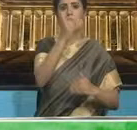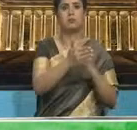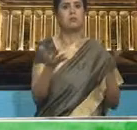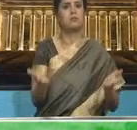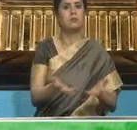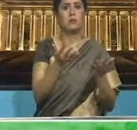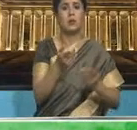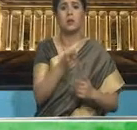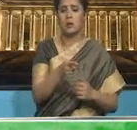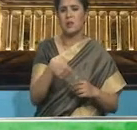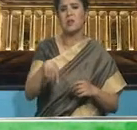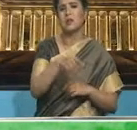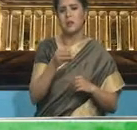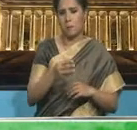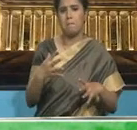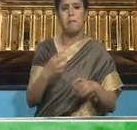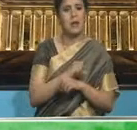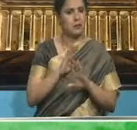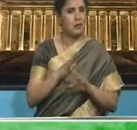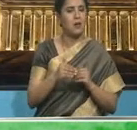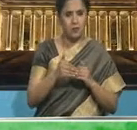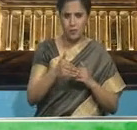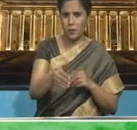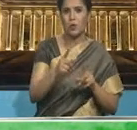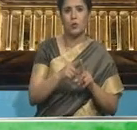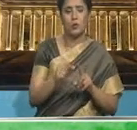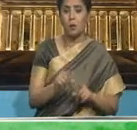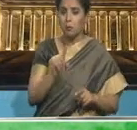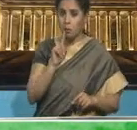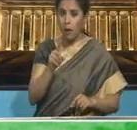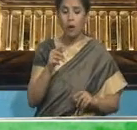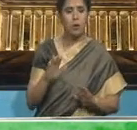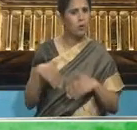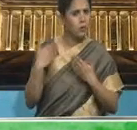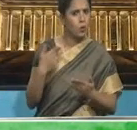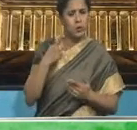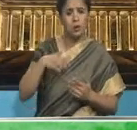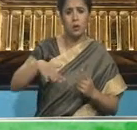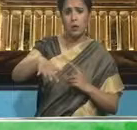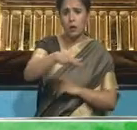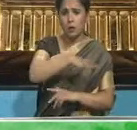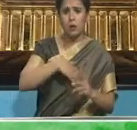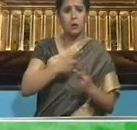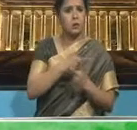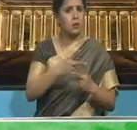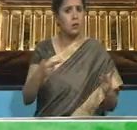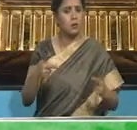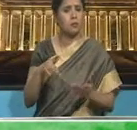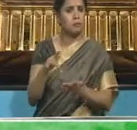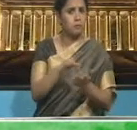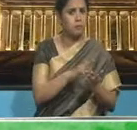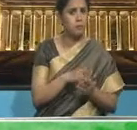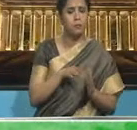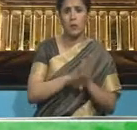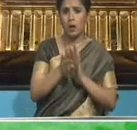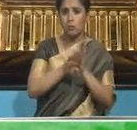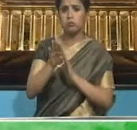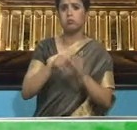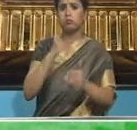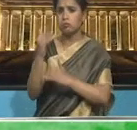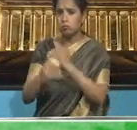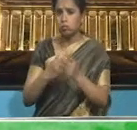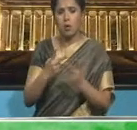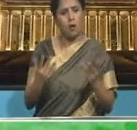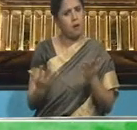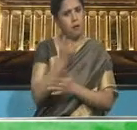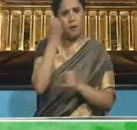अभी बाकी है। फिर भी हमने सभी क्षेत्रों में उत्साहजनक प्रगति हासिल की है।